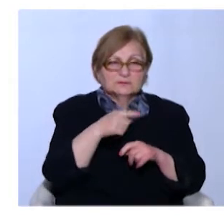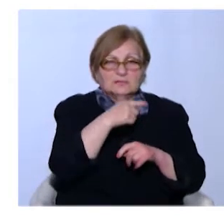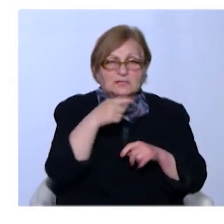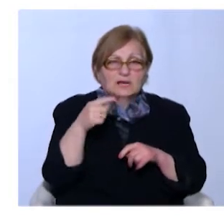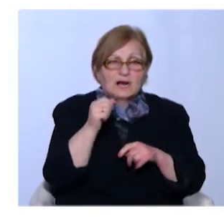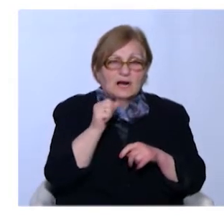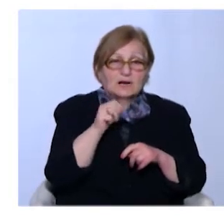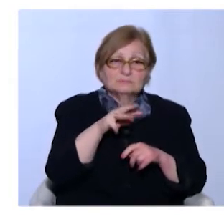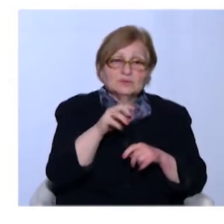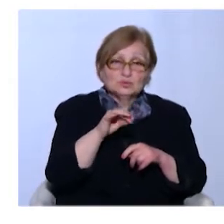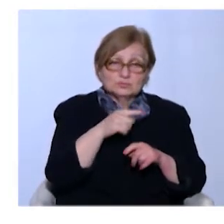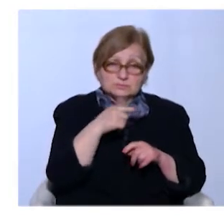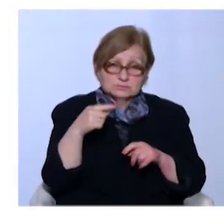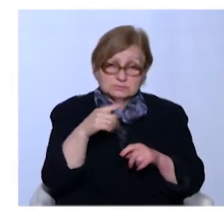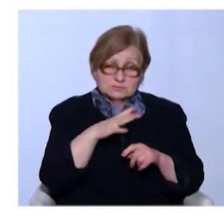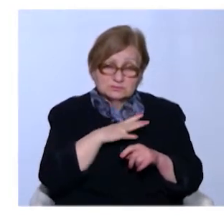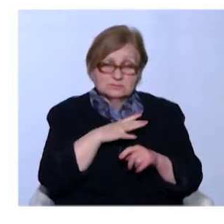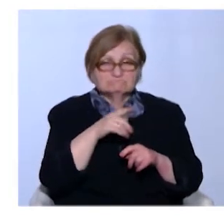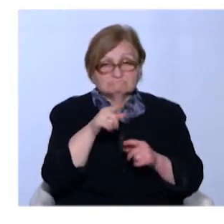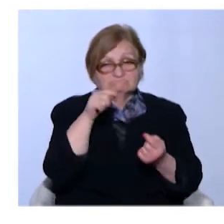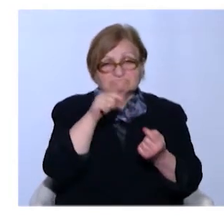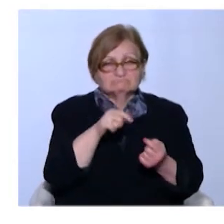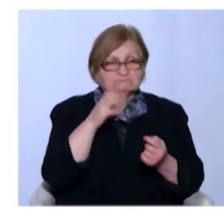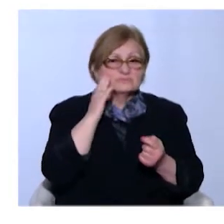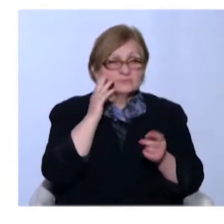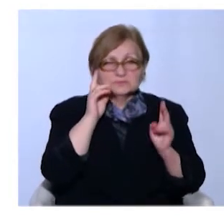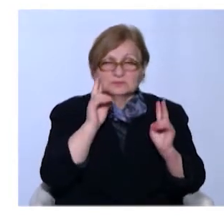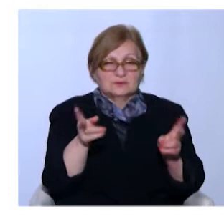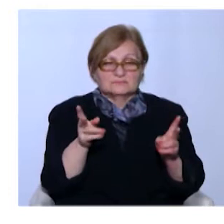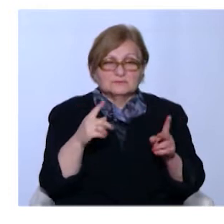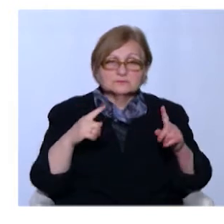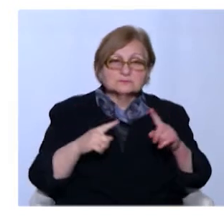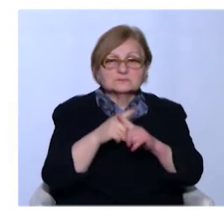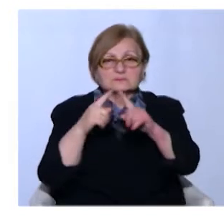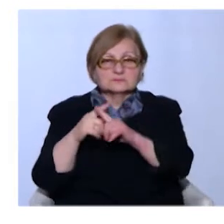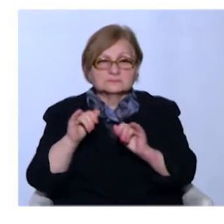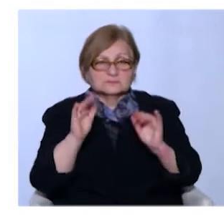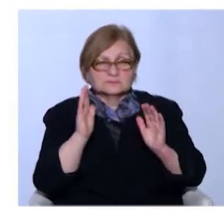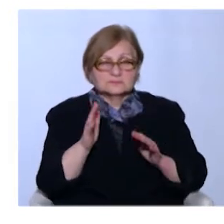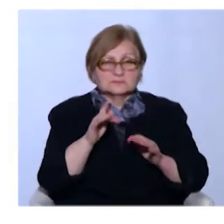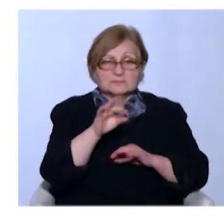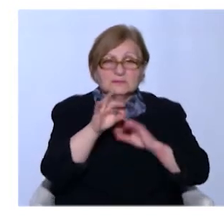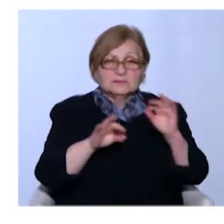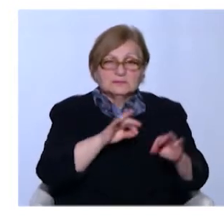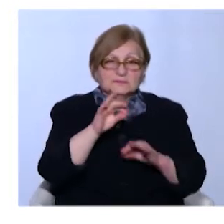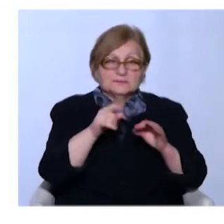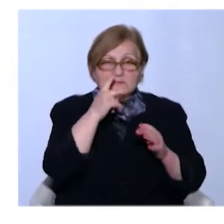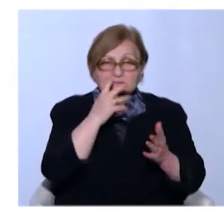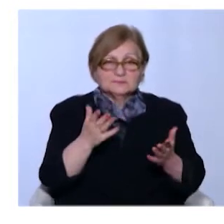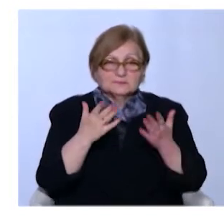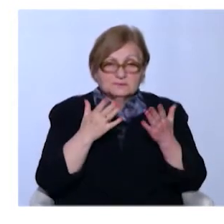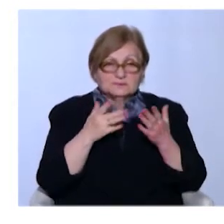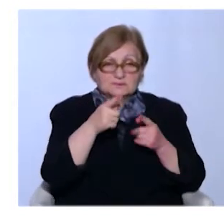გადაკვეთს Y-ერთს და შესაბამისად ზუსტად არ ვიცით როგორ გაივლის, მაგრამ ახაზიდანაც ჩანს რომ ეს